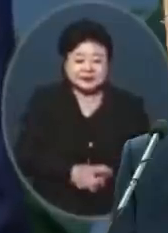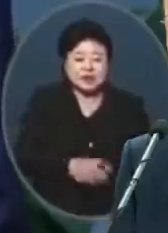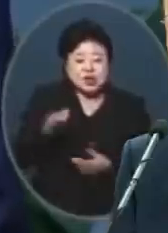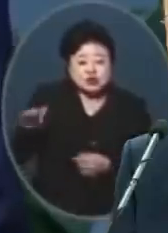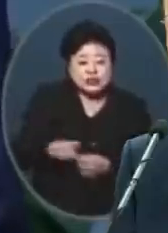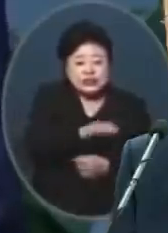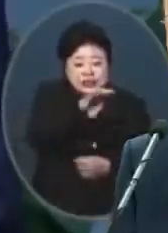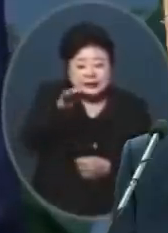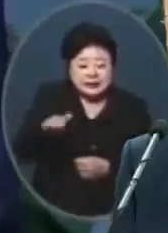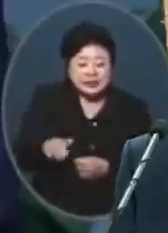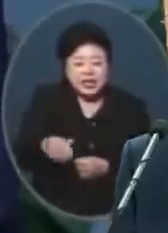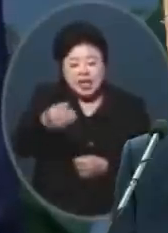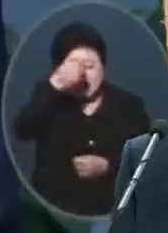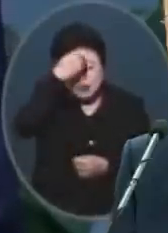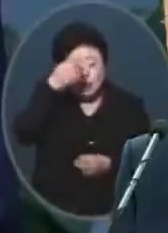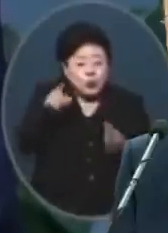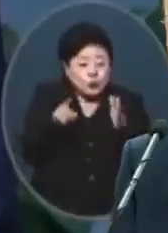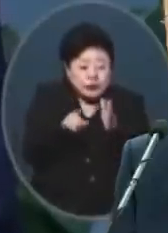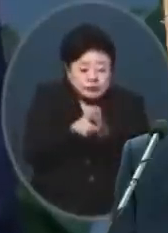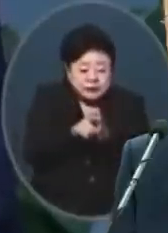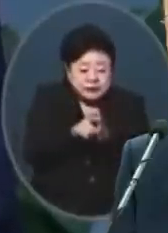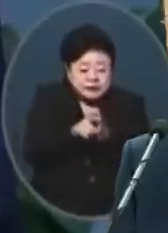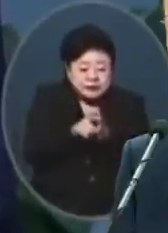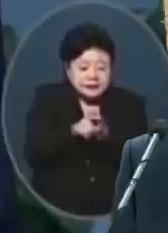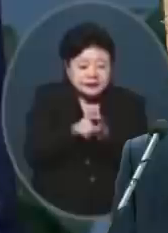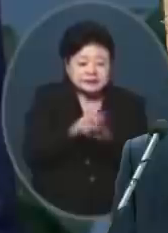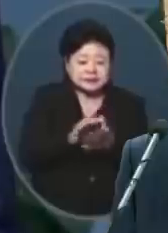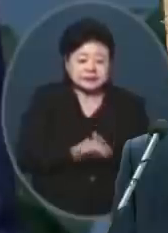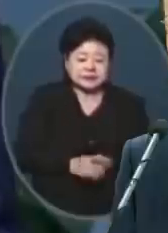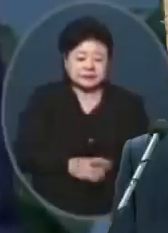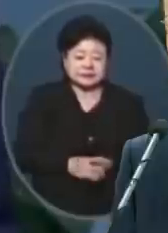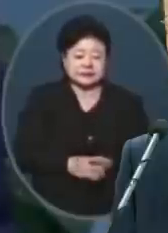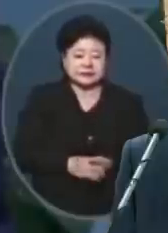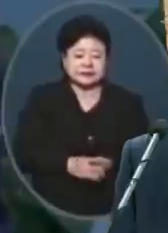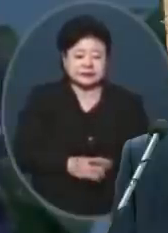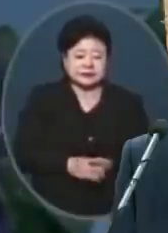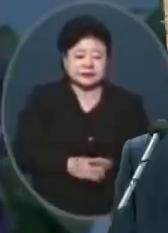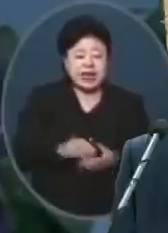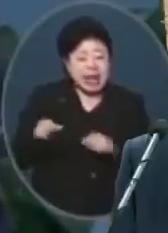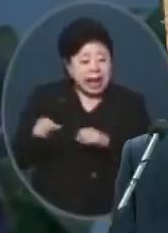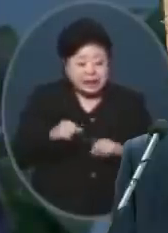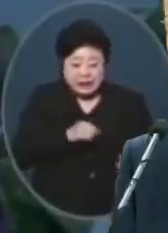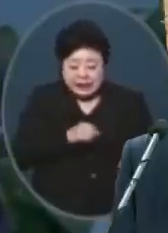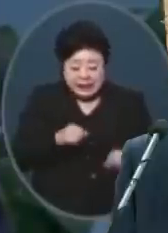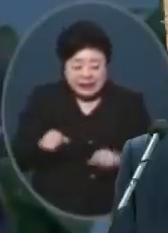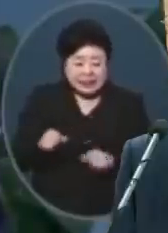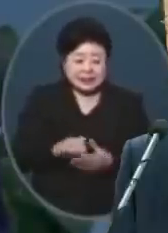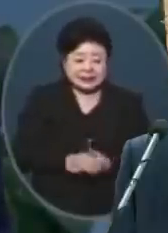우리 기독교 신앙은 행